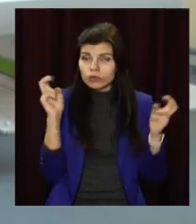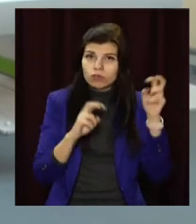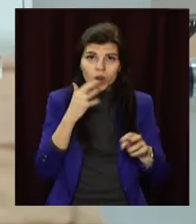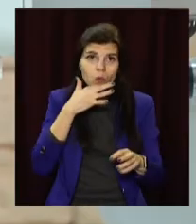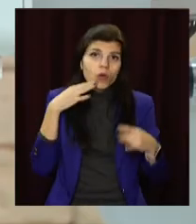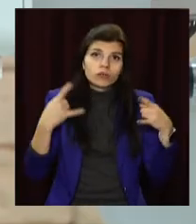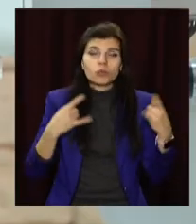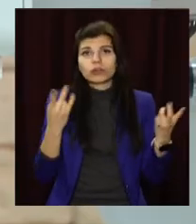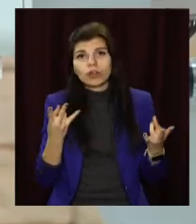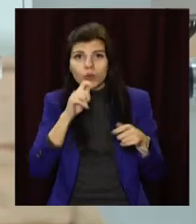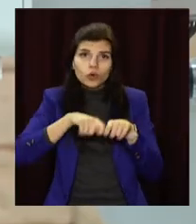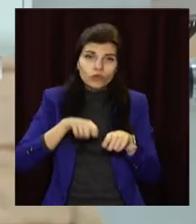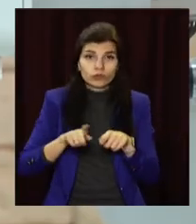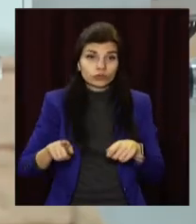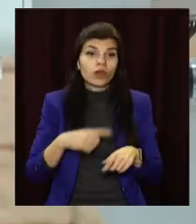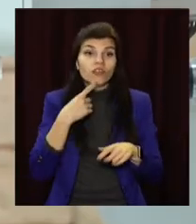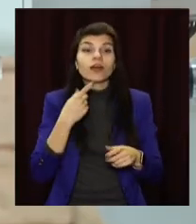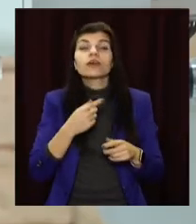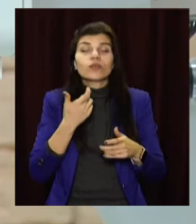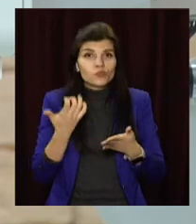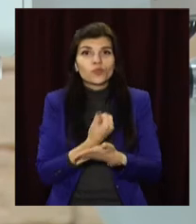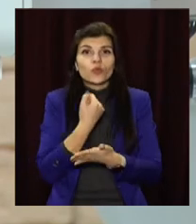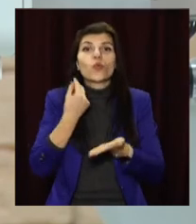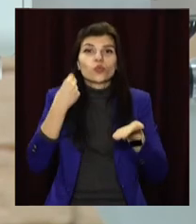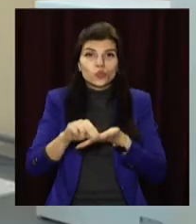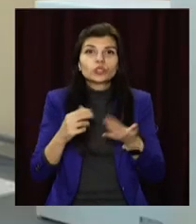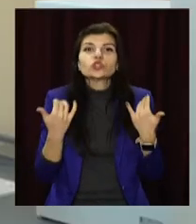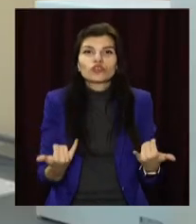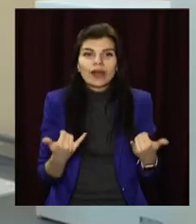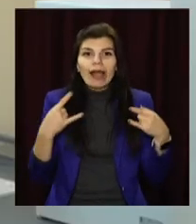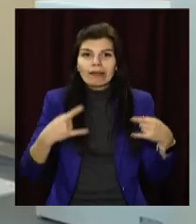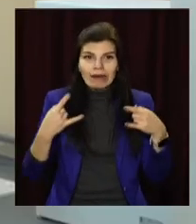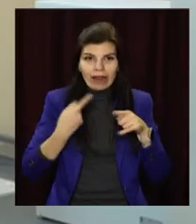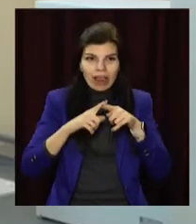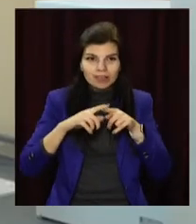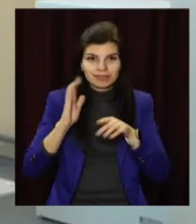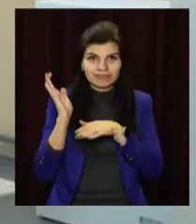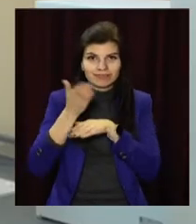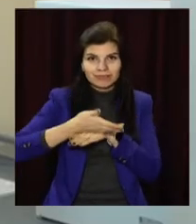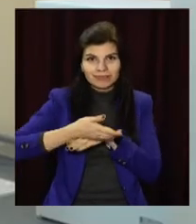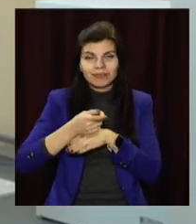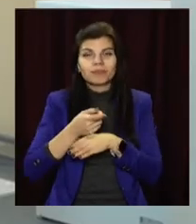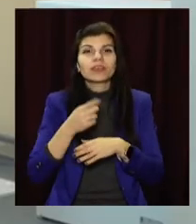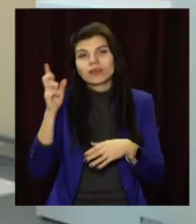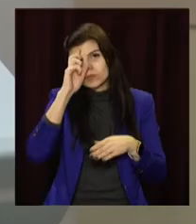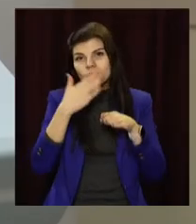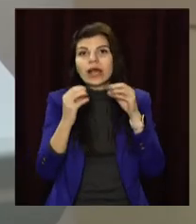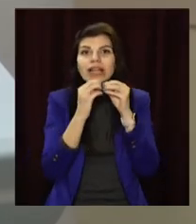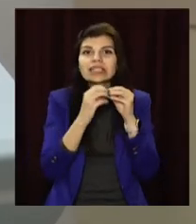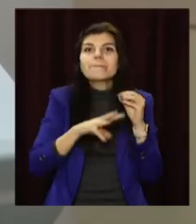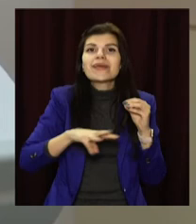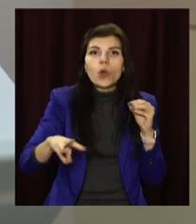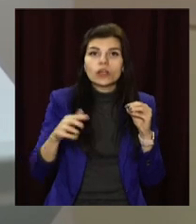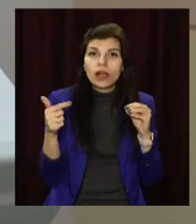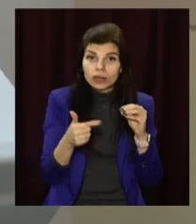Завдяки спільній роботі з депутатським корпусом міста вдалося придбати сучасний рентгенограф. На це з держбюджету виділили 10